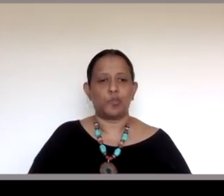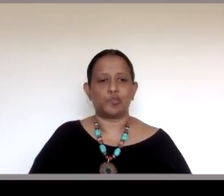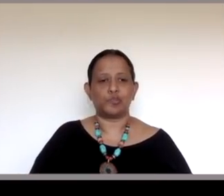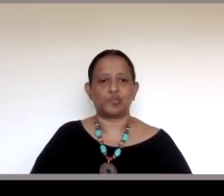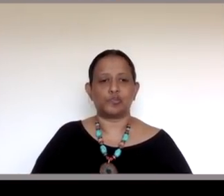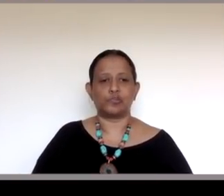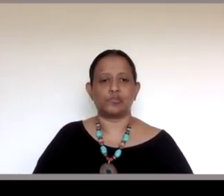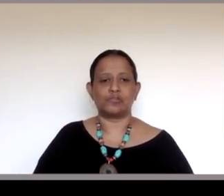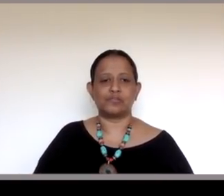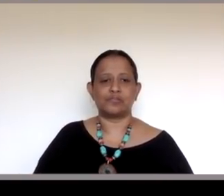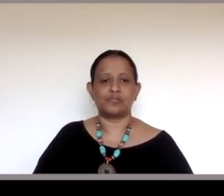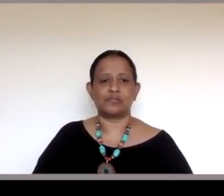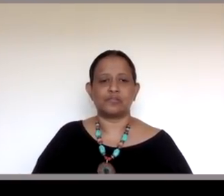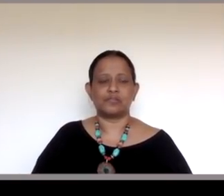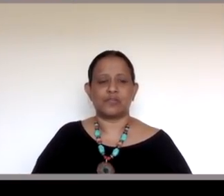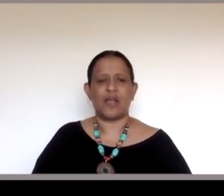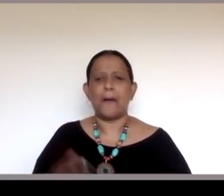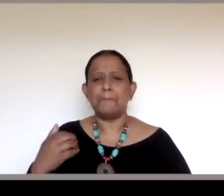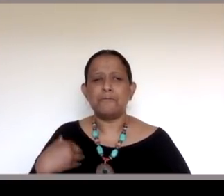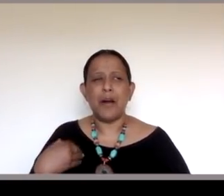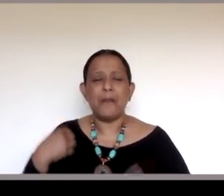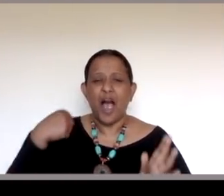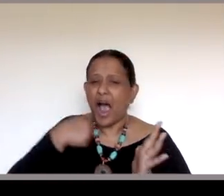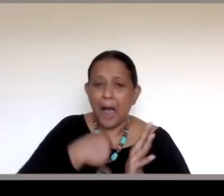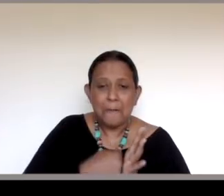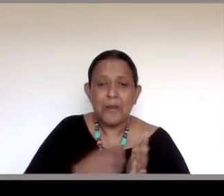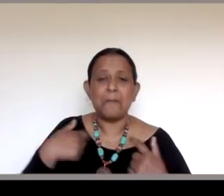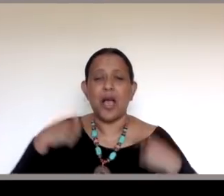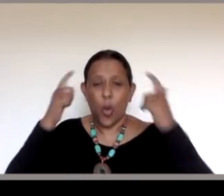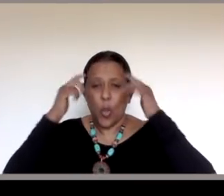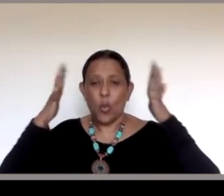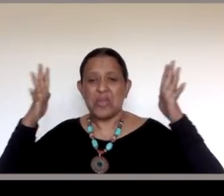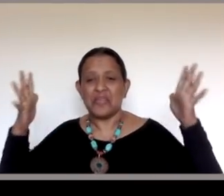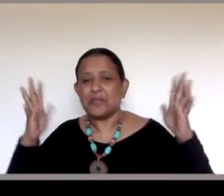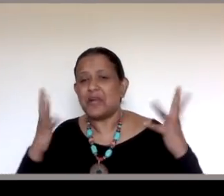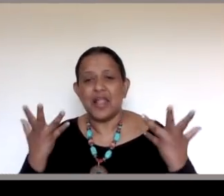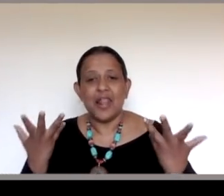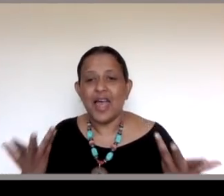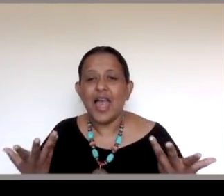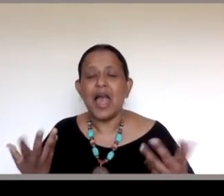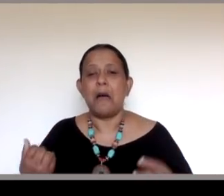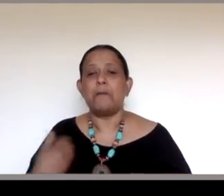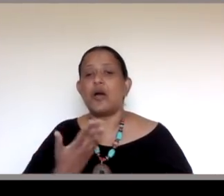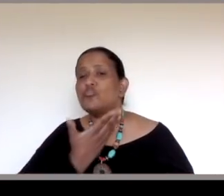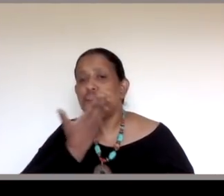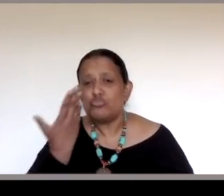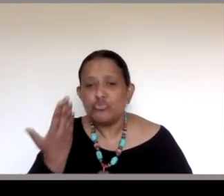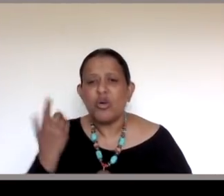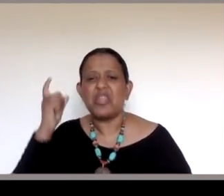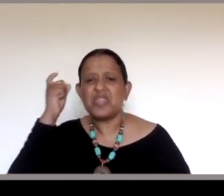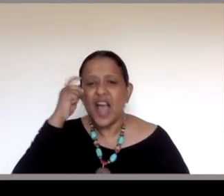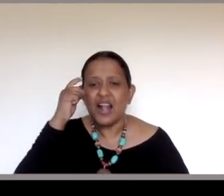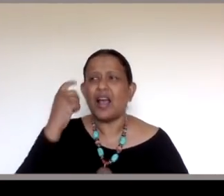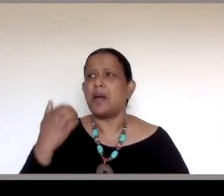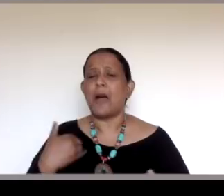சர்வ சம்பூர்ண நத. உங்களுடைய திருமணம் சர்வ சம்பூர்ணமா இல்லா விட்டாலும் தேவி துன் கெரேஹி யபென நிசா யடஹத் கமே